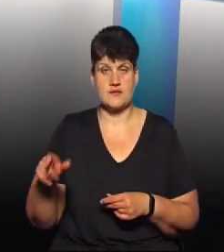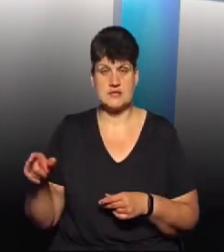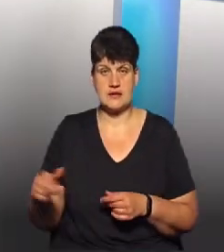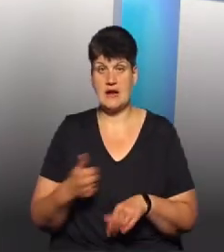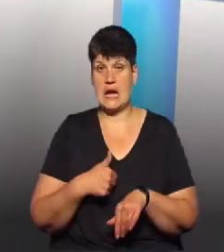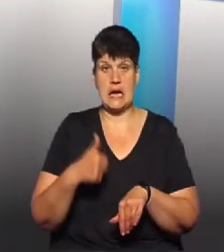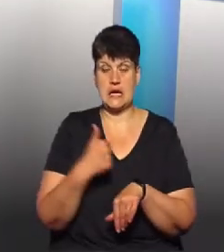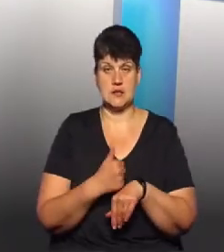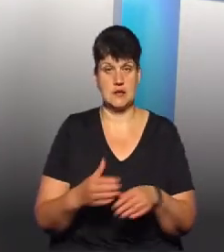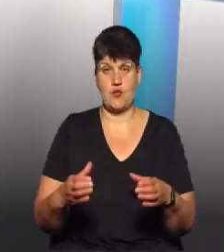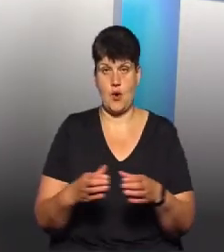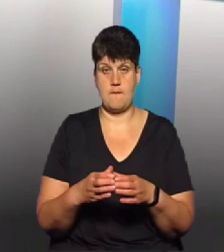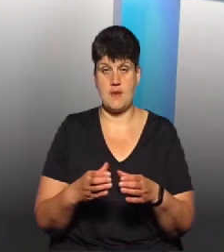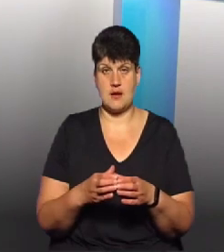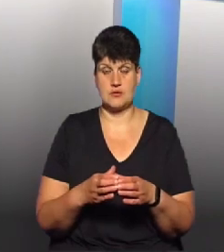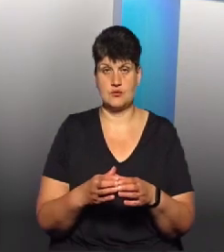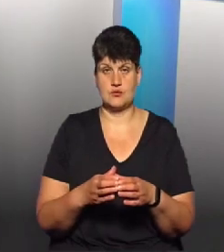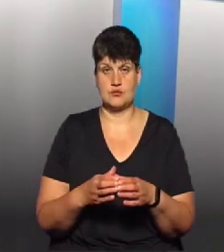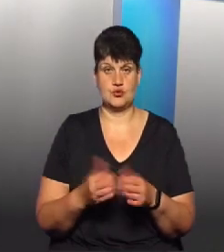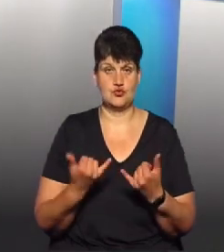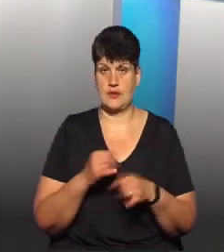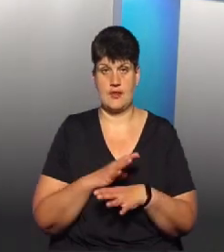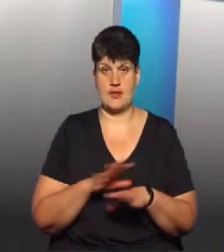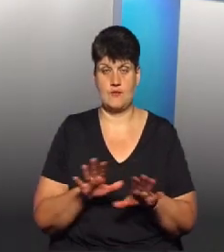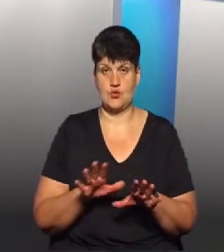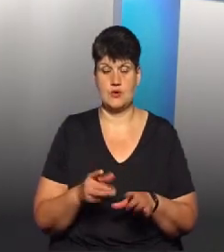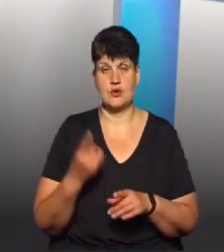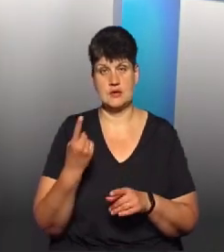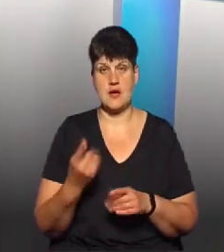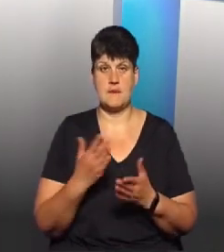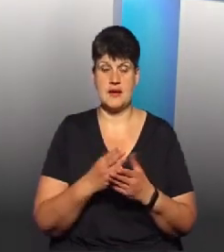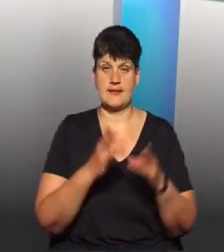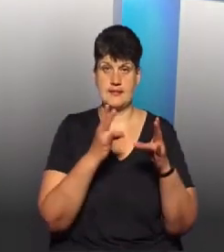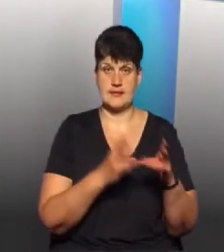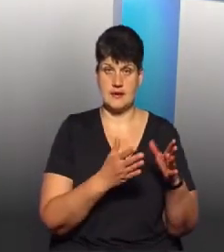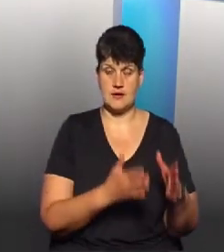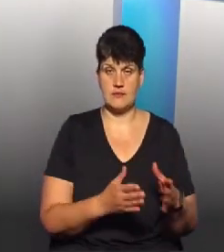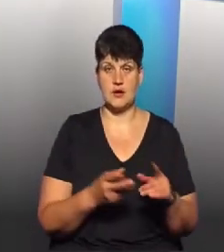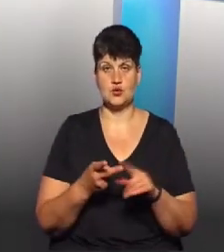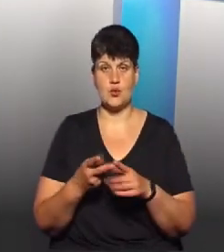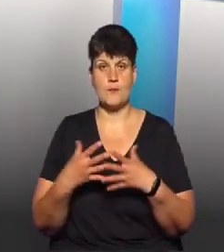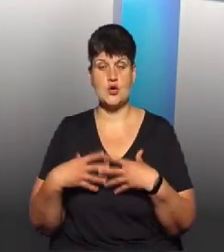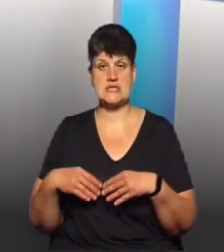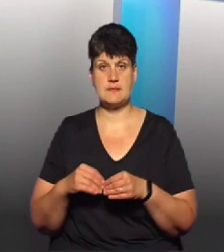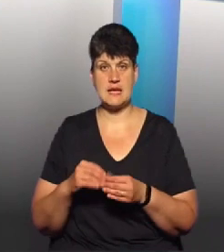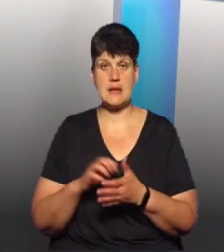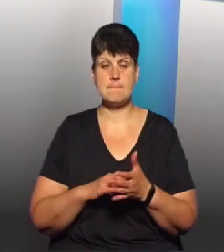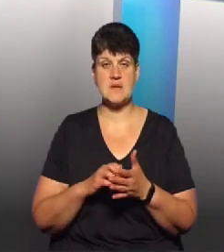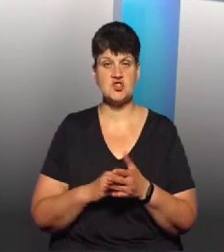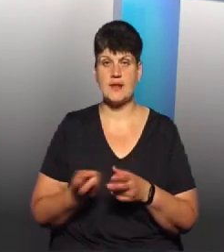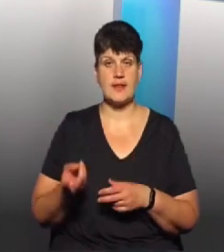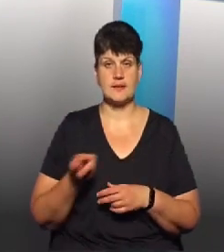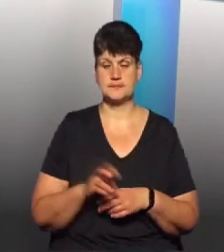гравців стартового складу сьогодні не було. Одна має травму, друга по сімейних причинах не була відсутня на